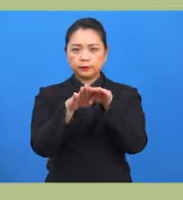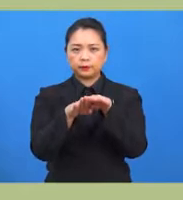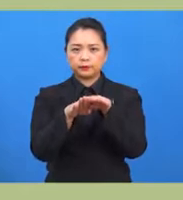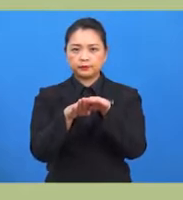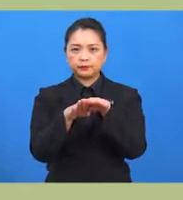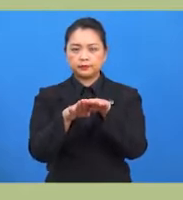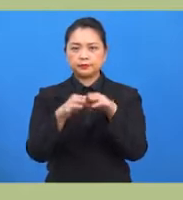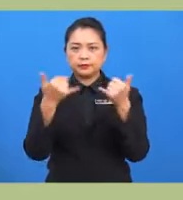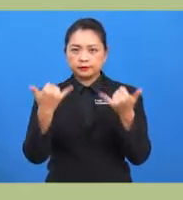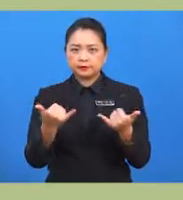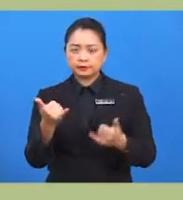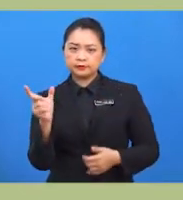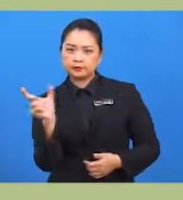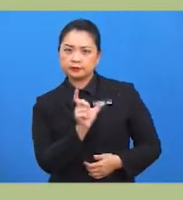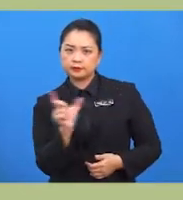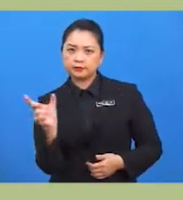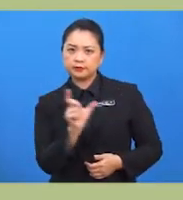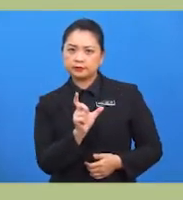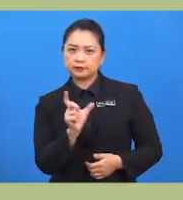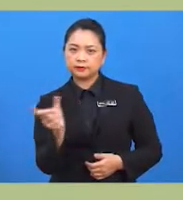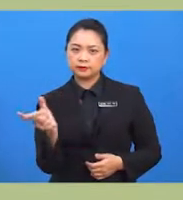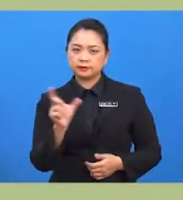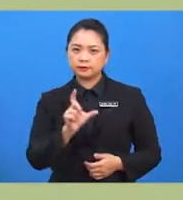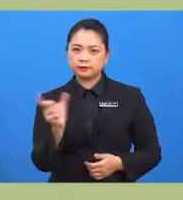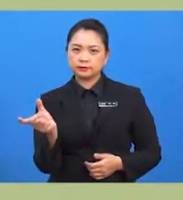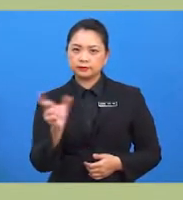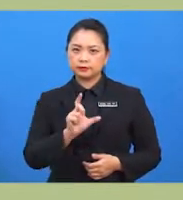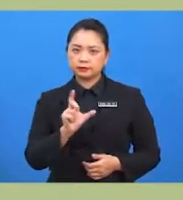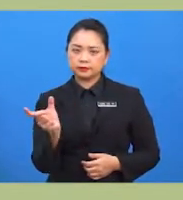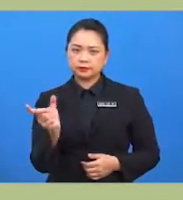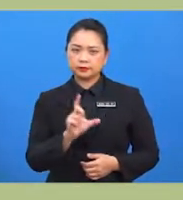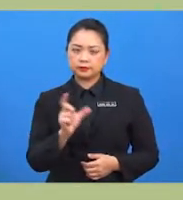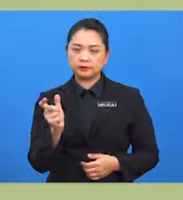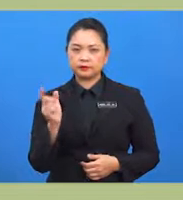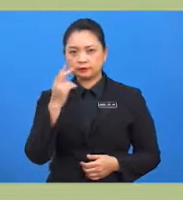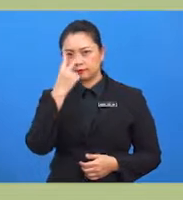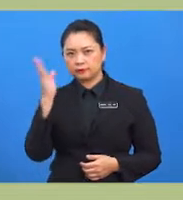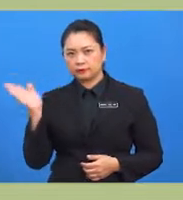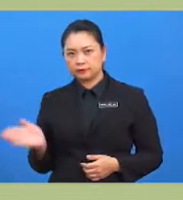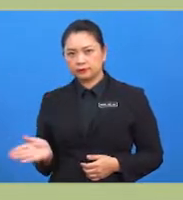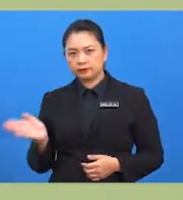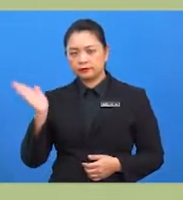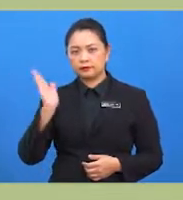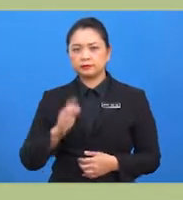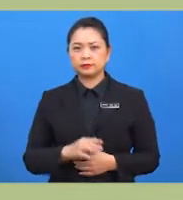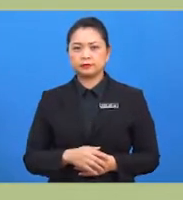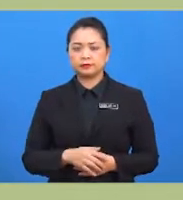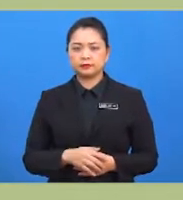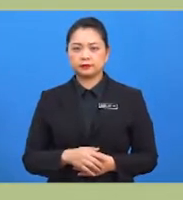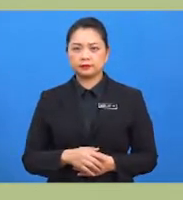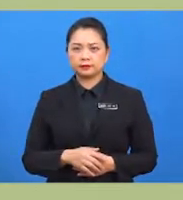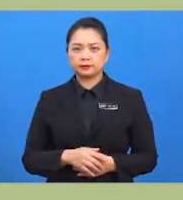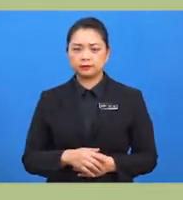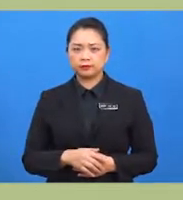sekarang goncangkan belalang volumetrik dengan Menteri balikannya beberapa kali